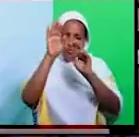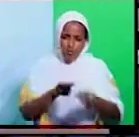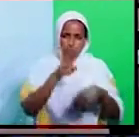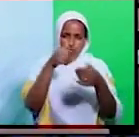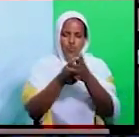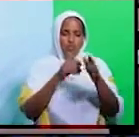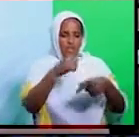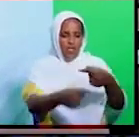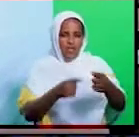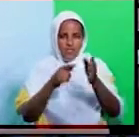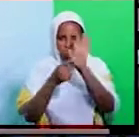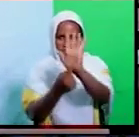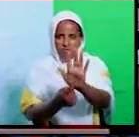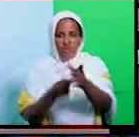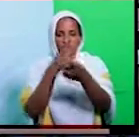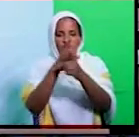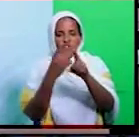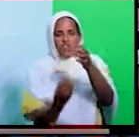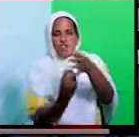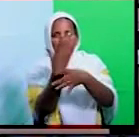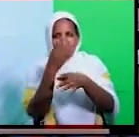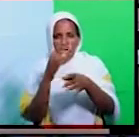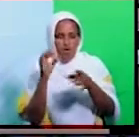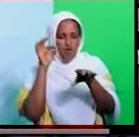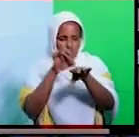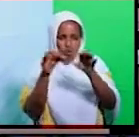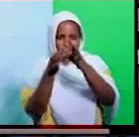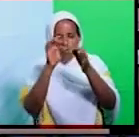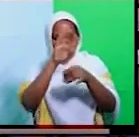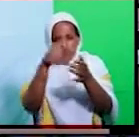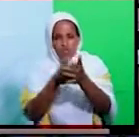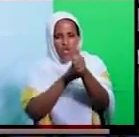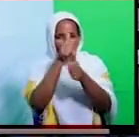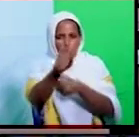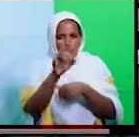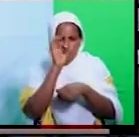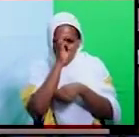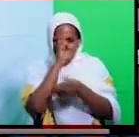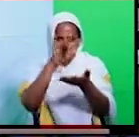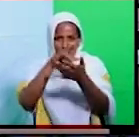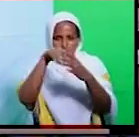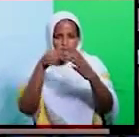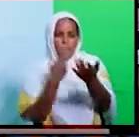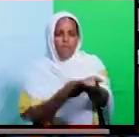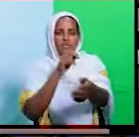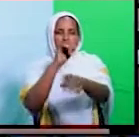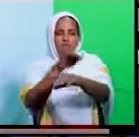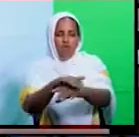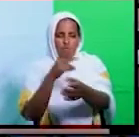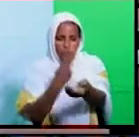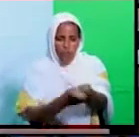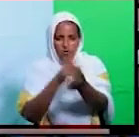ከሆነ እግዚአብሔር ወደዚህ ሰው አይመለከተው። ስለዚህ ያነበበ ሊሳሳት ይችላል፣ ተገቢ መልእክት ሊያገኝ ይችላል።